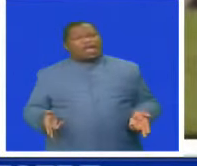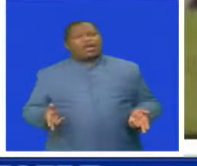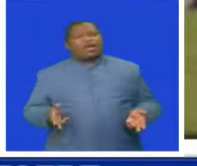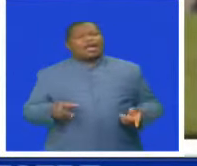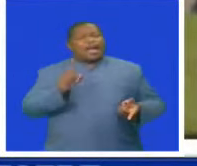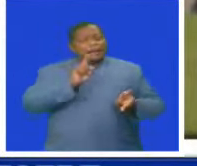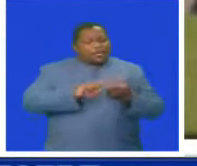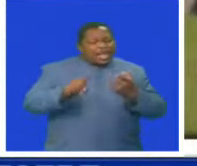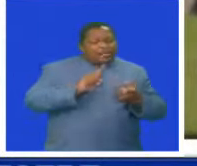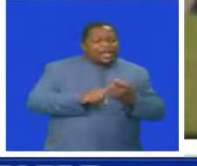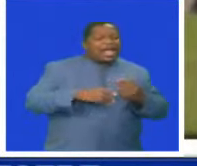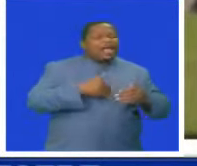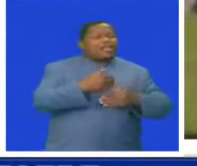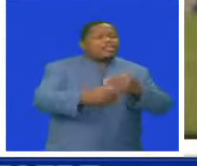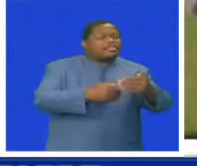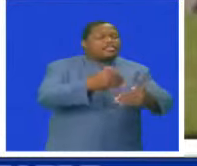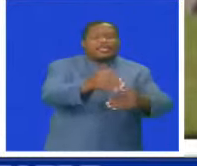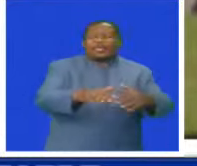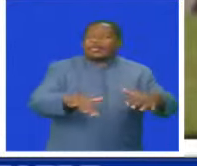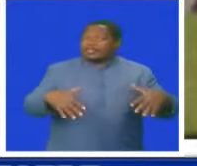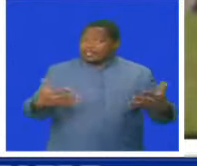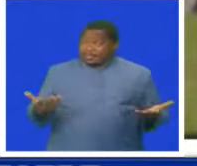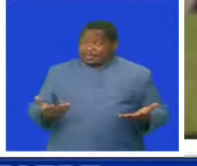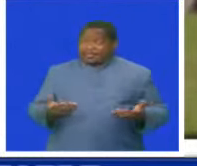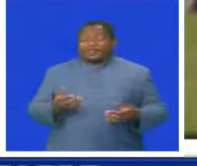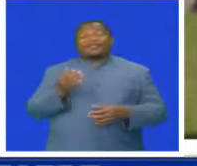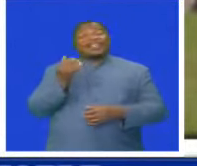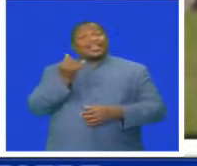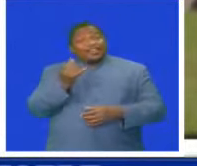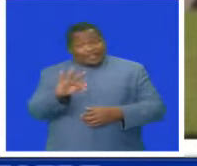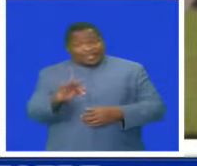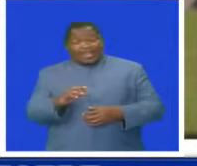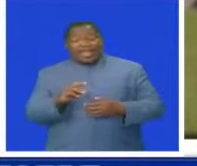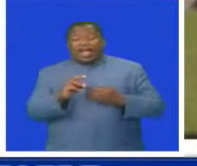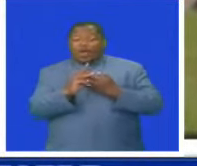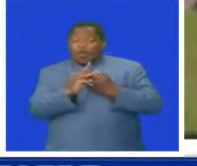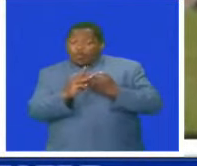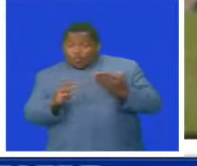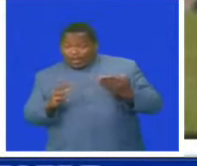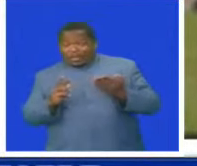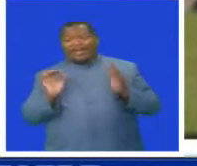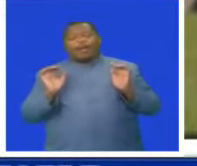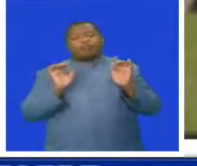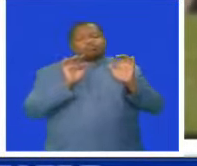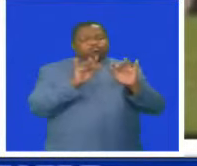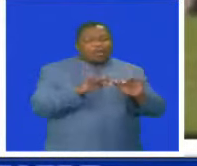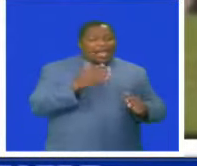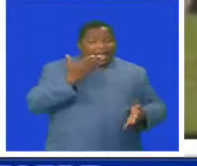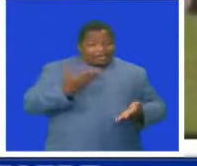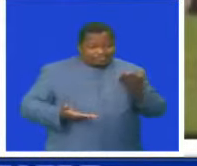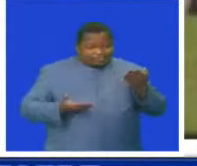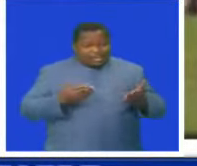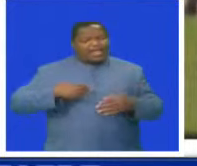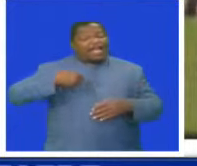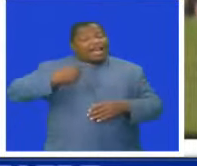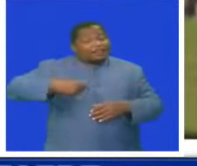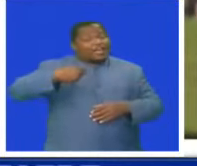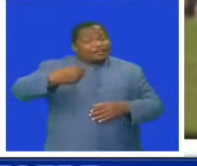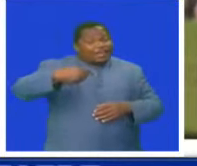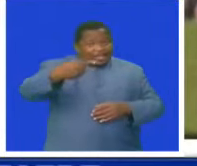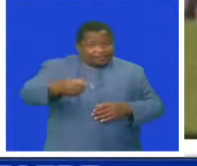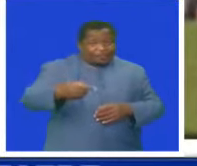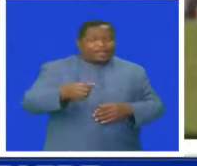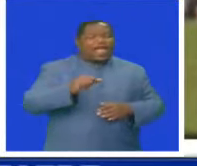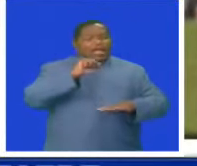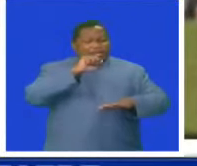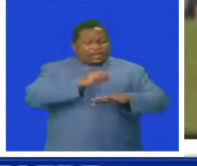silungiselele sihle silungiselela maybe kanye ngeliviki maybe 2 days ngeliviki nje kube kuchubekela phambili ngicabanga ukuthi singagcina